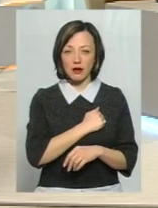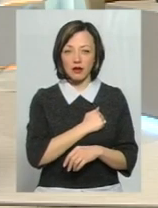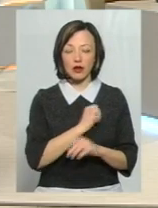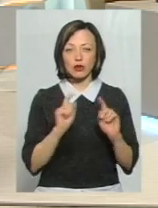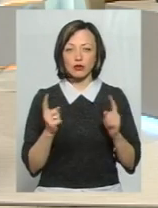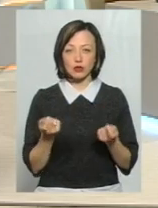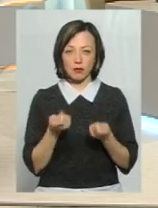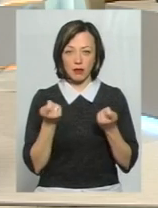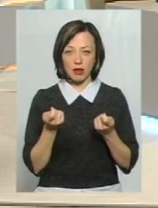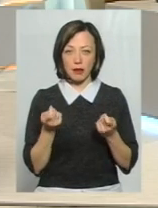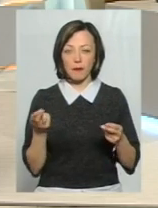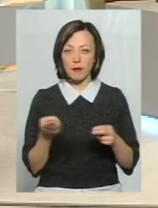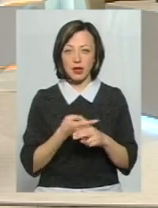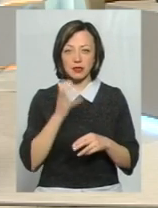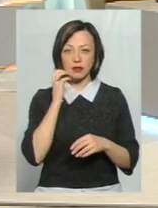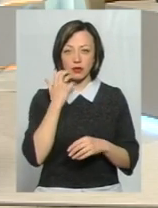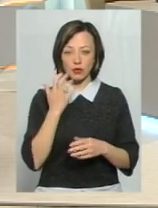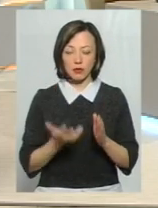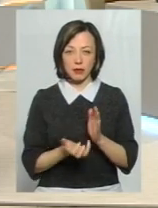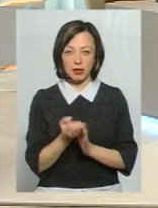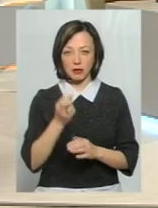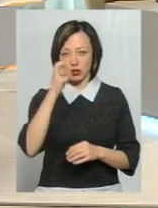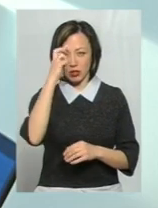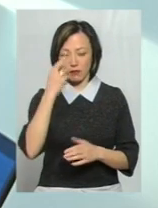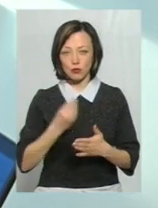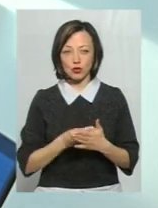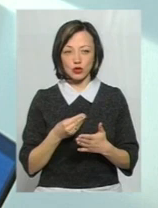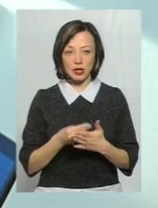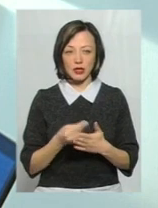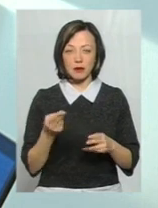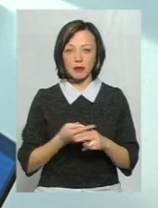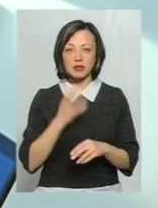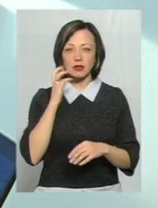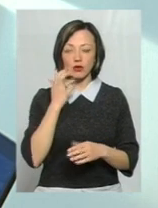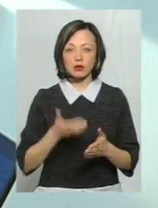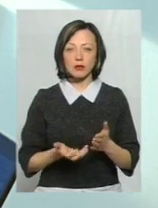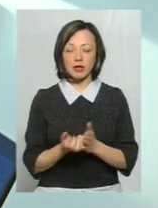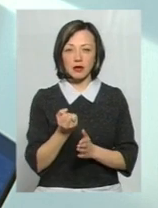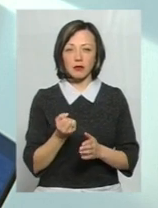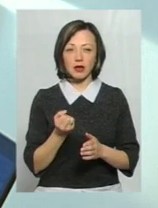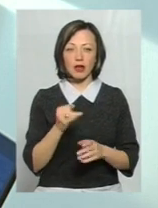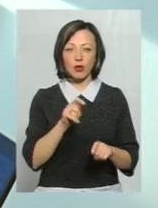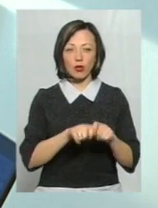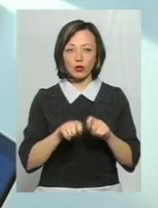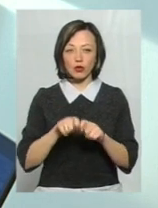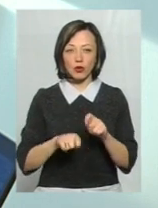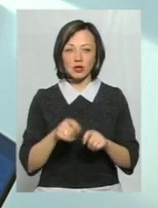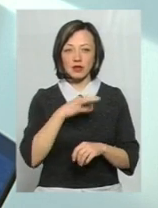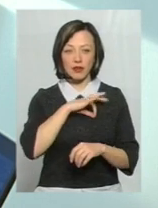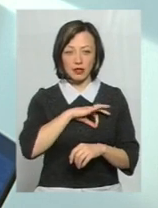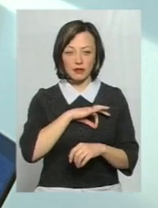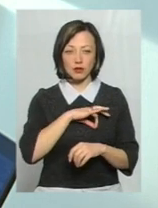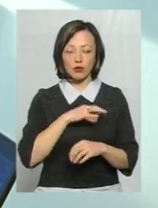дуже мало. Без серйозної підтримки державного бюджету, без серйозної підтримки і контролю за